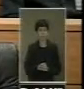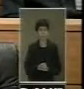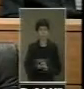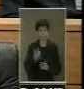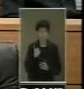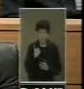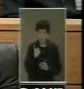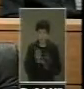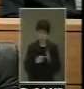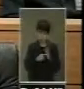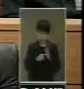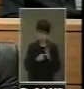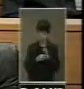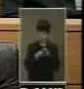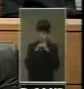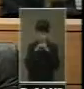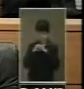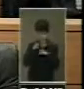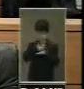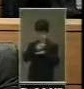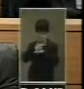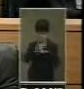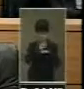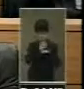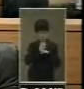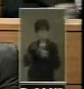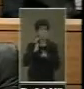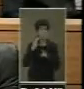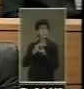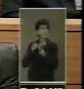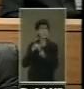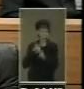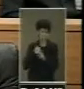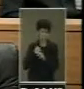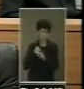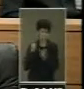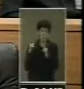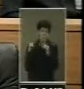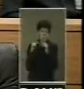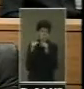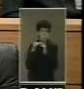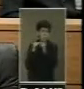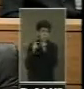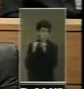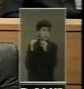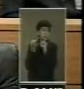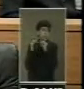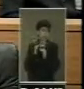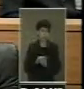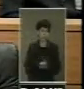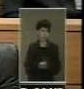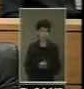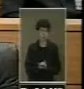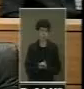มีการเสนอจากแกนนำพันธมิตรผมไม่อยากจะเอ่ยชื่อจริงๆเป็นคนรุ่นเดียวกันครับ